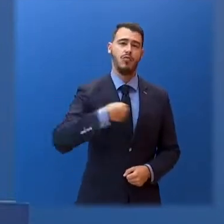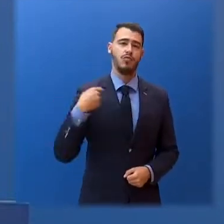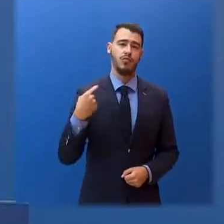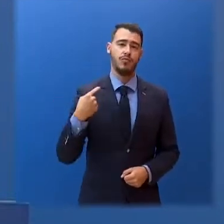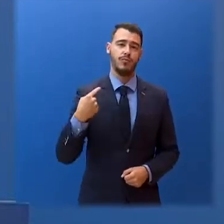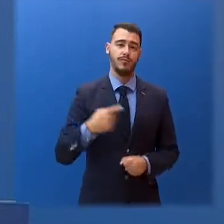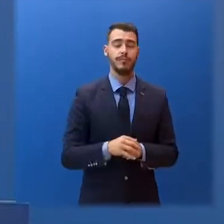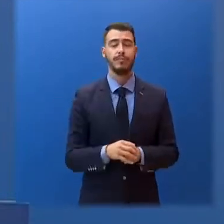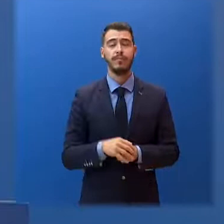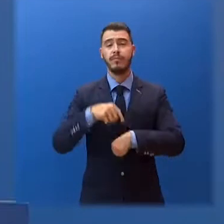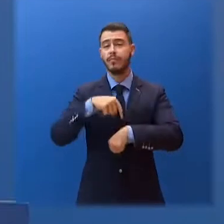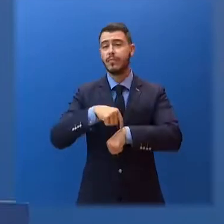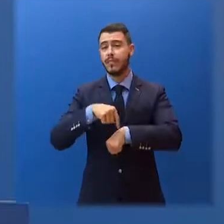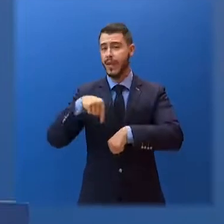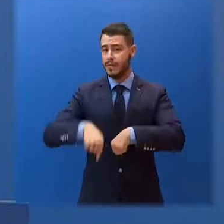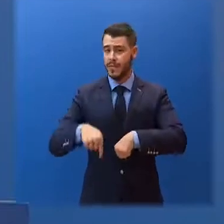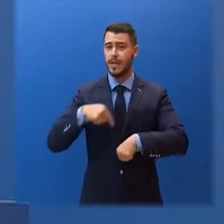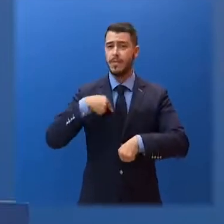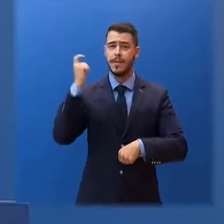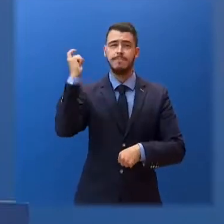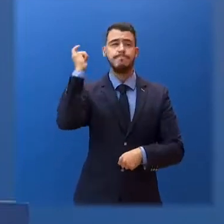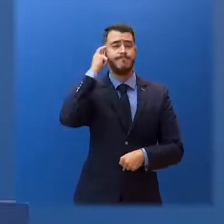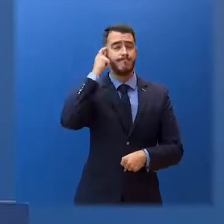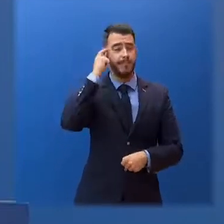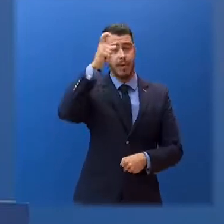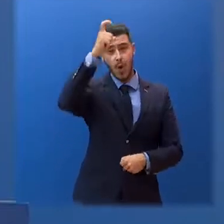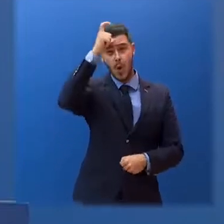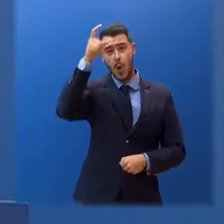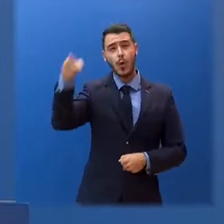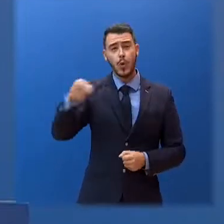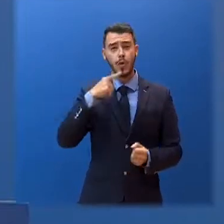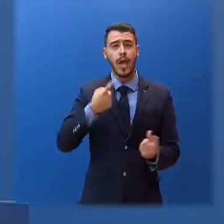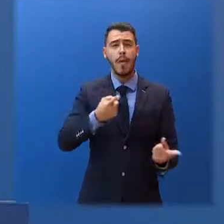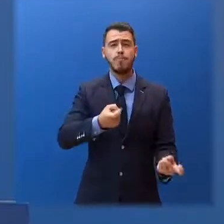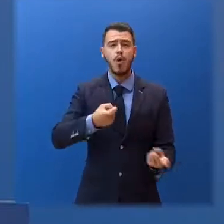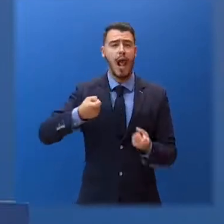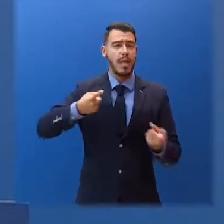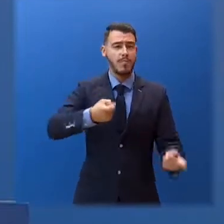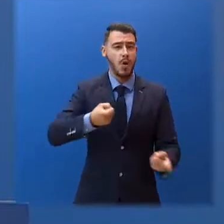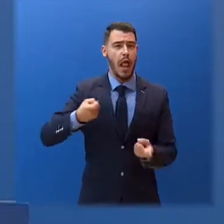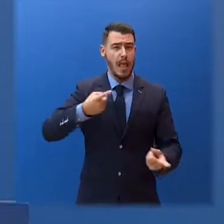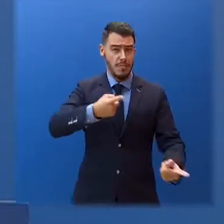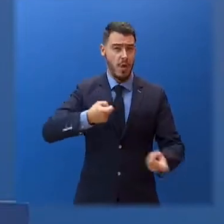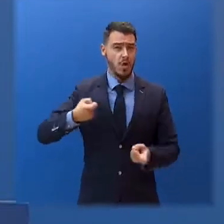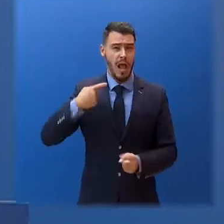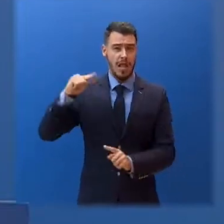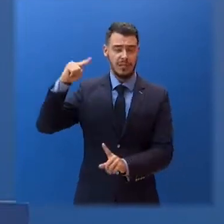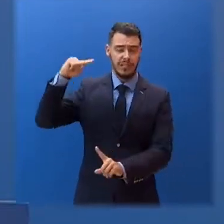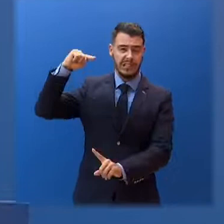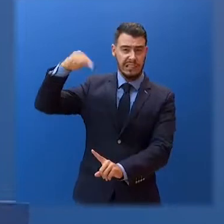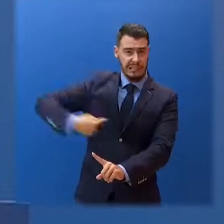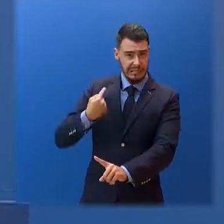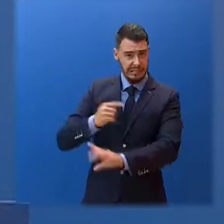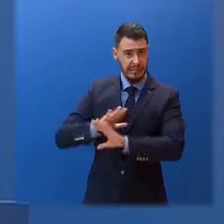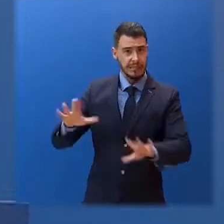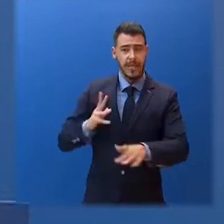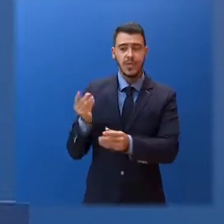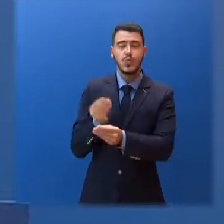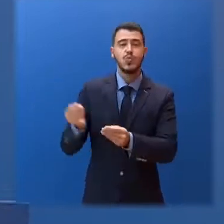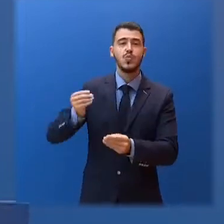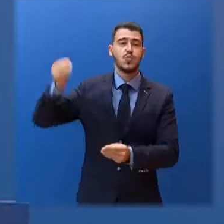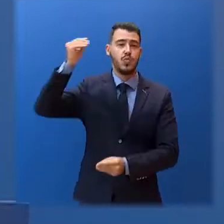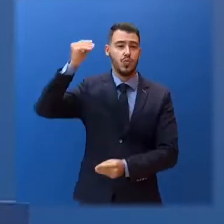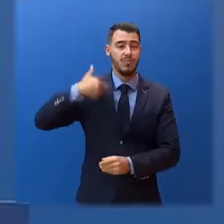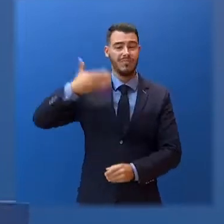Διαπιστώνεται ήδη ότι οι παράνομες και προκλητικές κινήσεις της Άγκυρας παρατράβηξαν. Ξεκίνησαν τον περασμένο Νοέμβριο με την υπογραφή του παράνομου